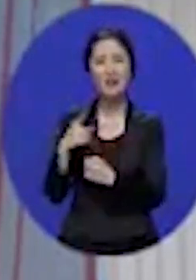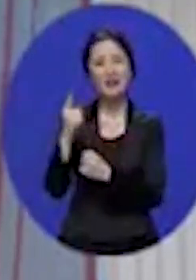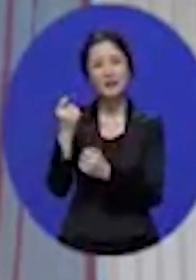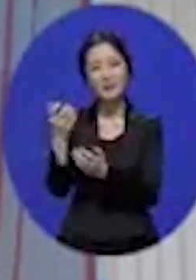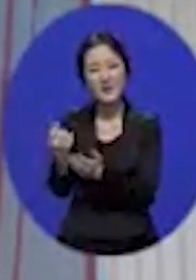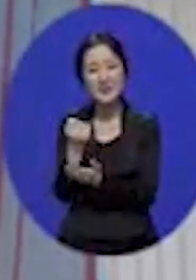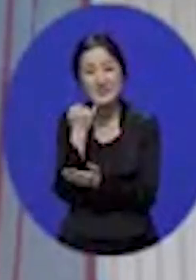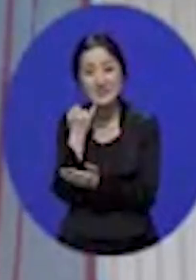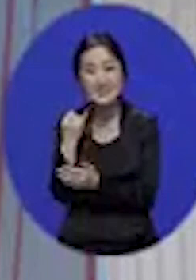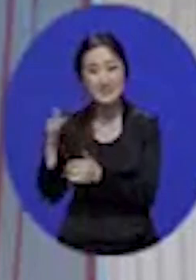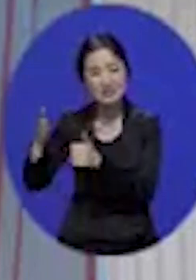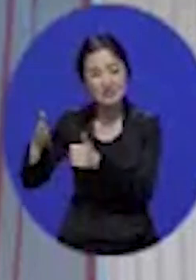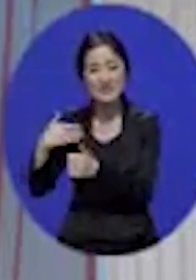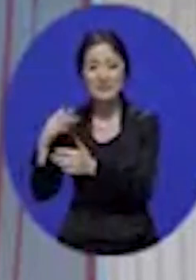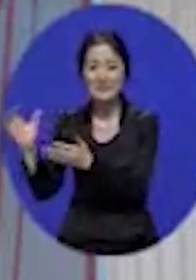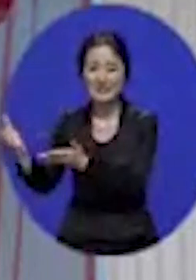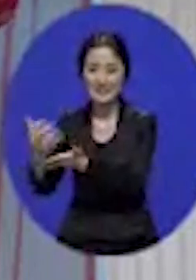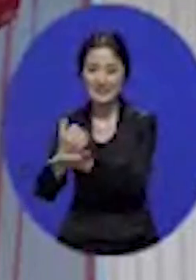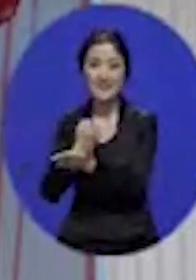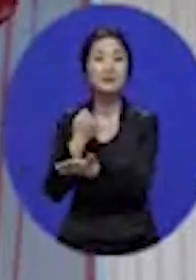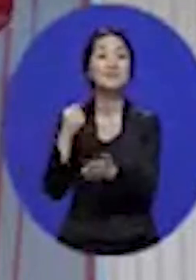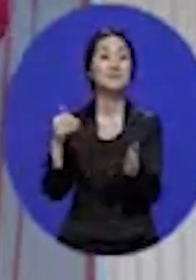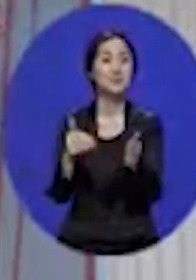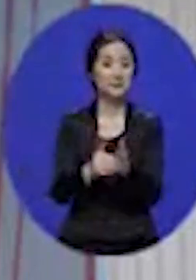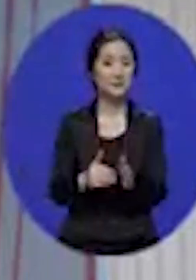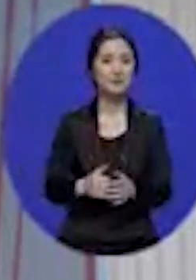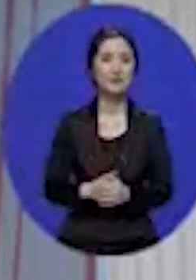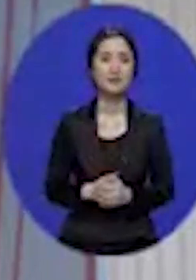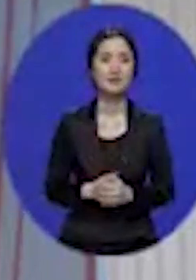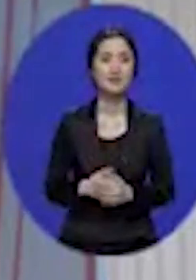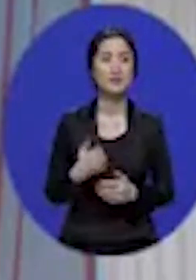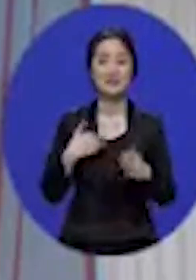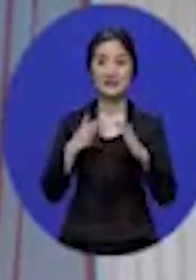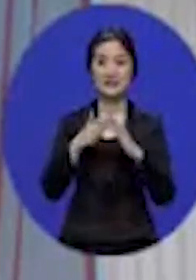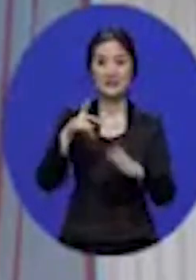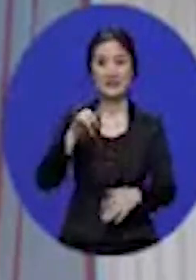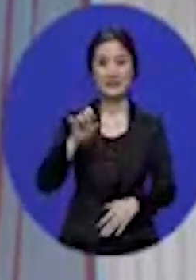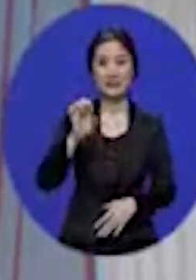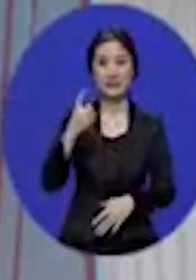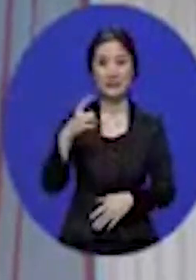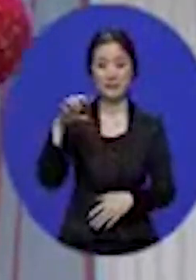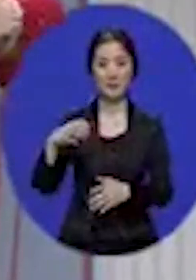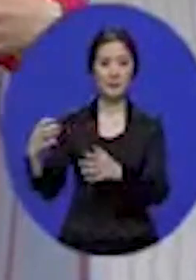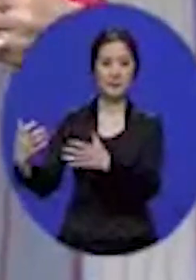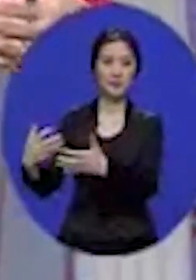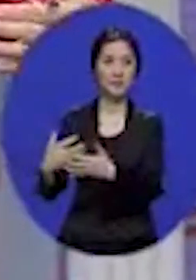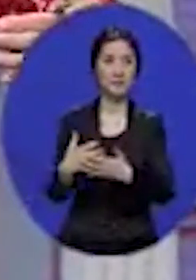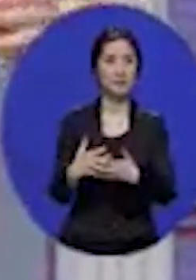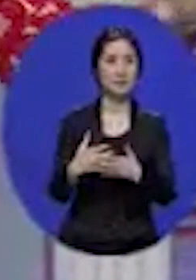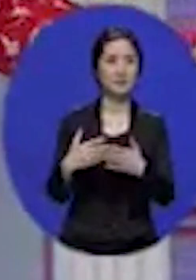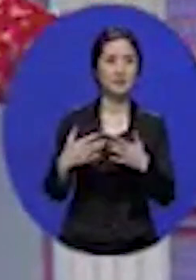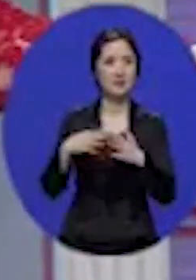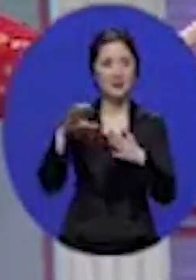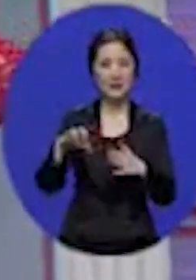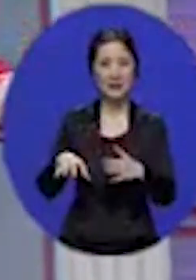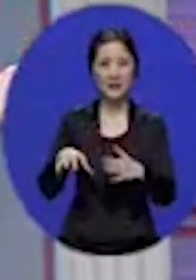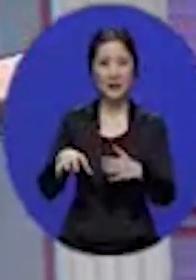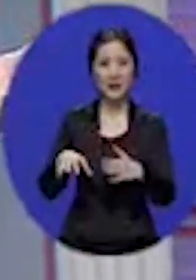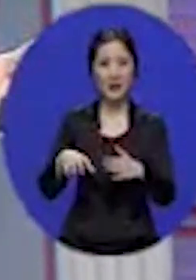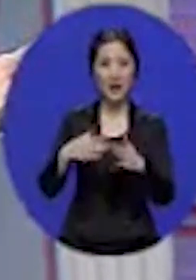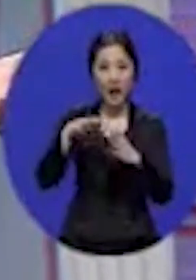해갖고 꽃을 이만큼 제가 꺾어왔어요. 근데 저희 집 김포였다 그랬잖아요. 막 집에 오다 보니까 우리 집 논두렁 앞에 그렇게 그 꽃이